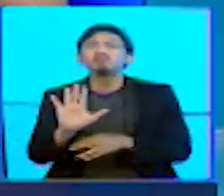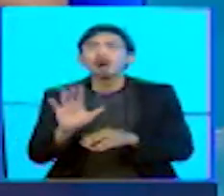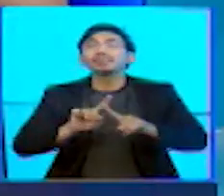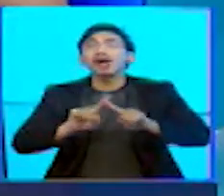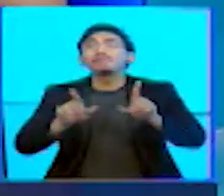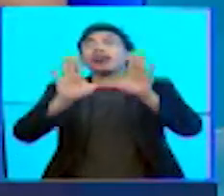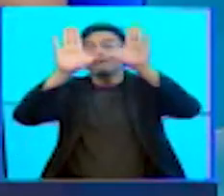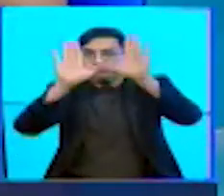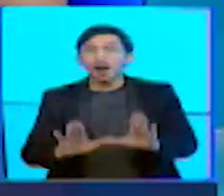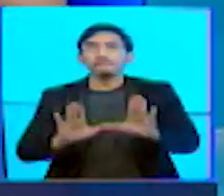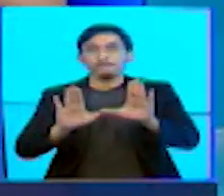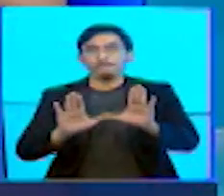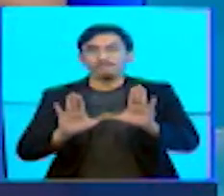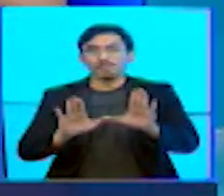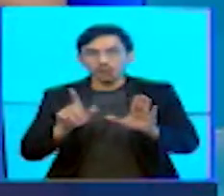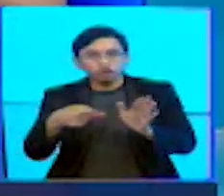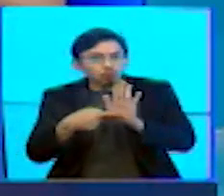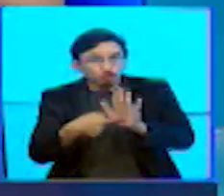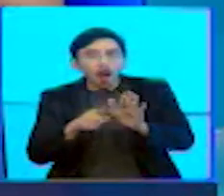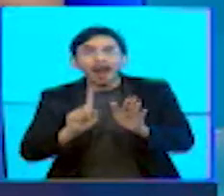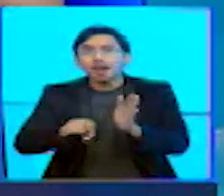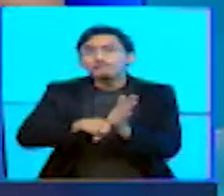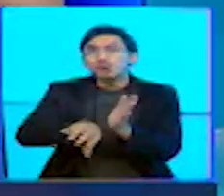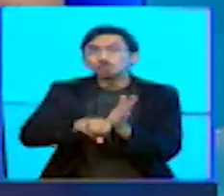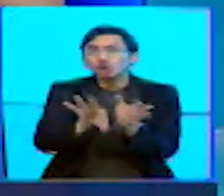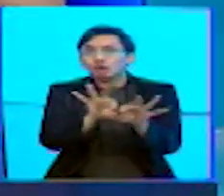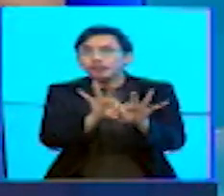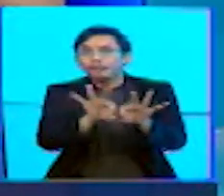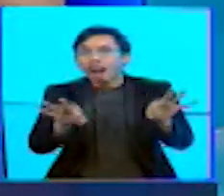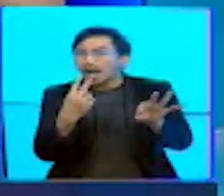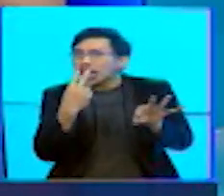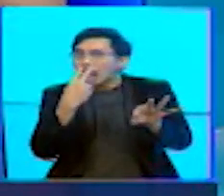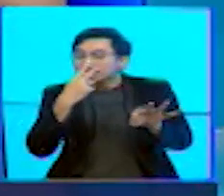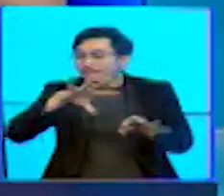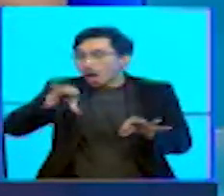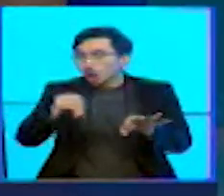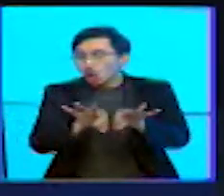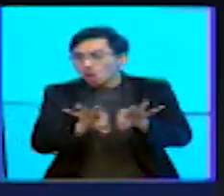jatuh. Pemeriksaan lapor menunjukkan adanya kebocoran pipa gas di Margo City.